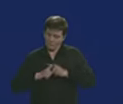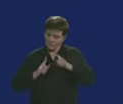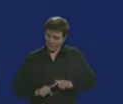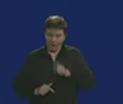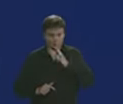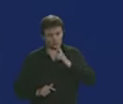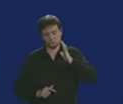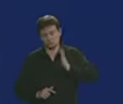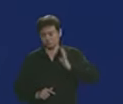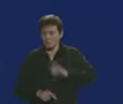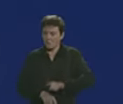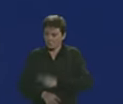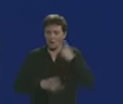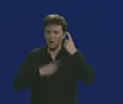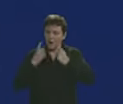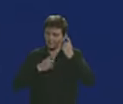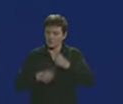mûries et longuement réfléchies.